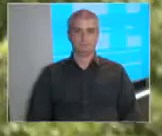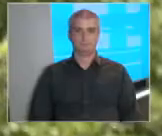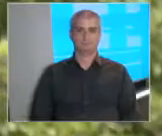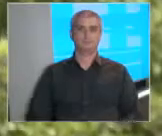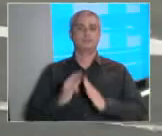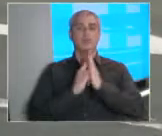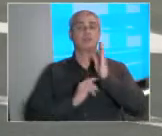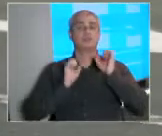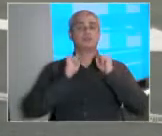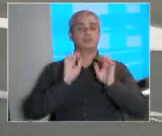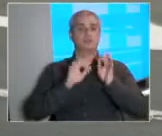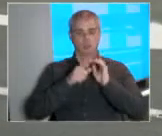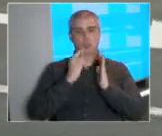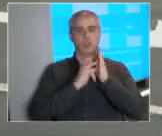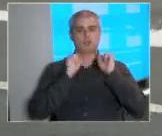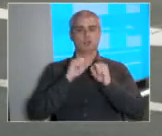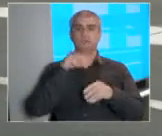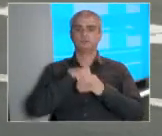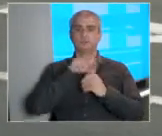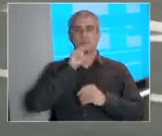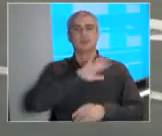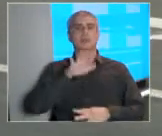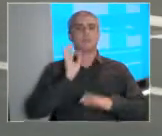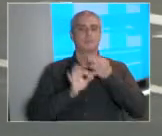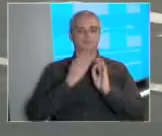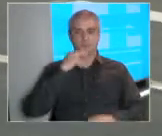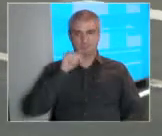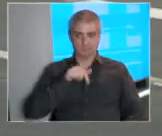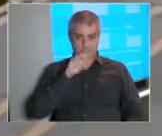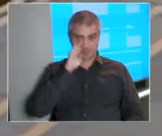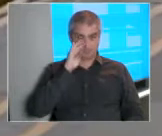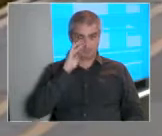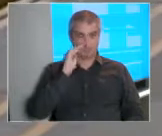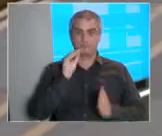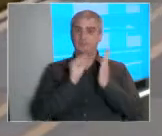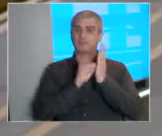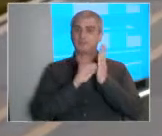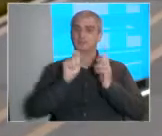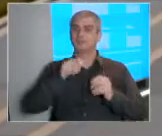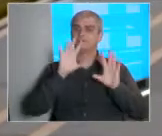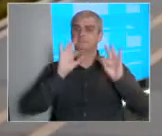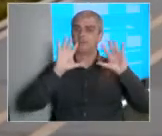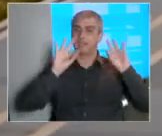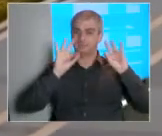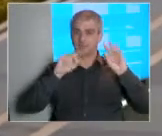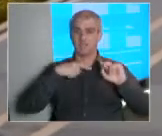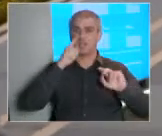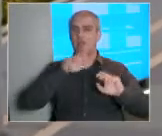חוק יסוד השפיטה הוא חוק יסוד העוסק במערכת בתי המשפט בישראל. הוא נחקק על ידי הכנסת העשירית